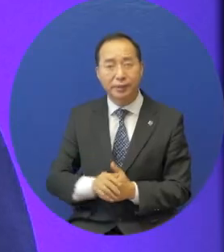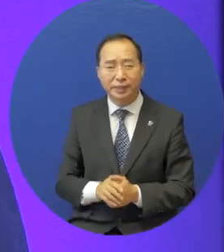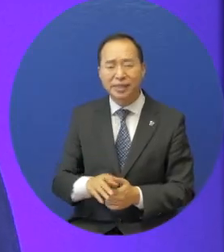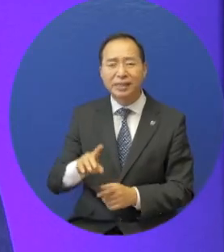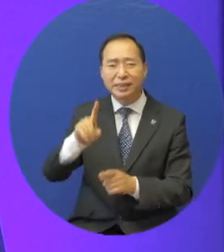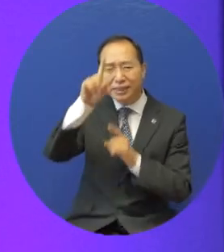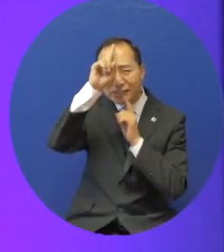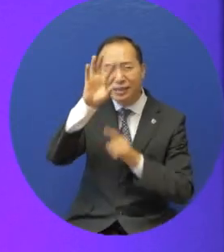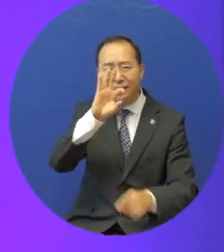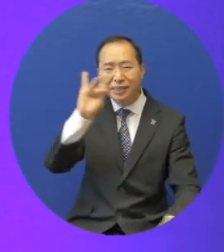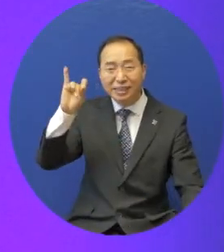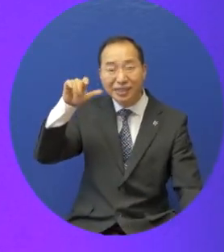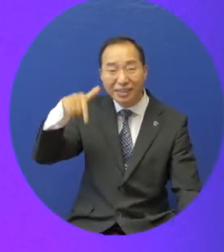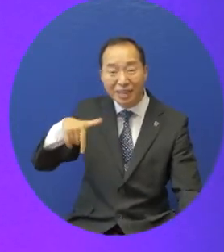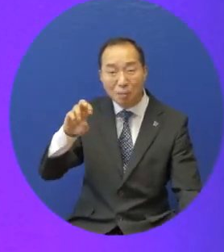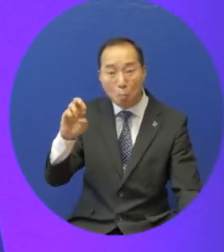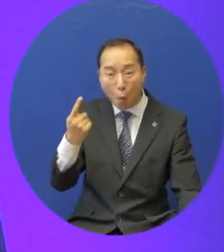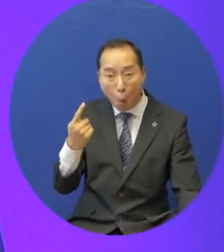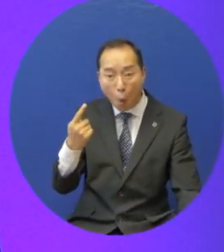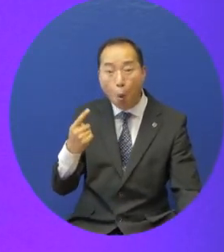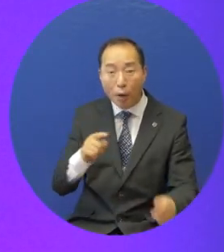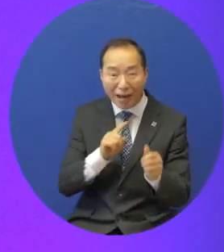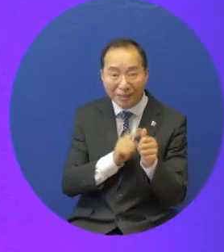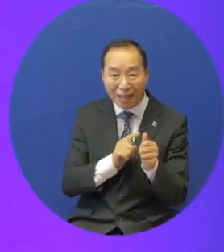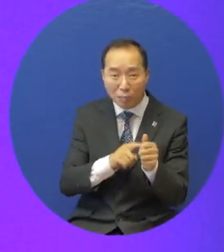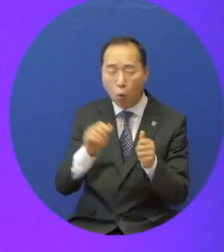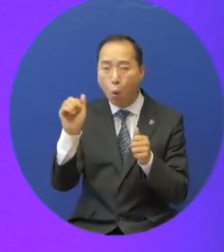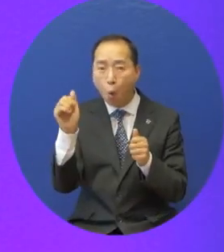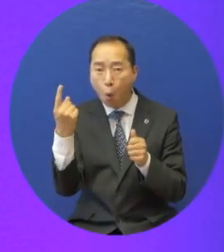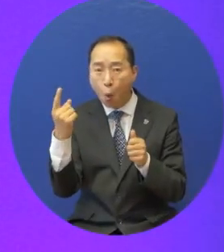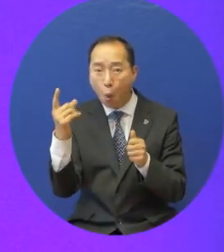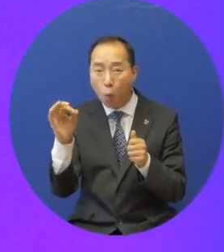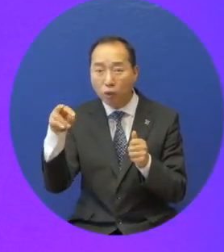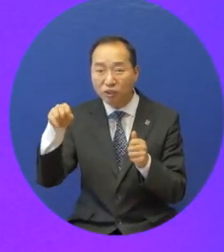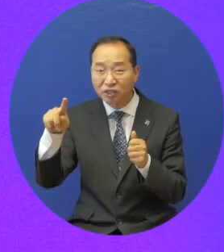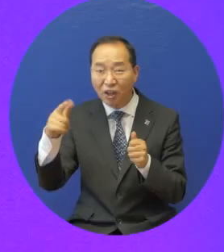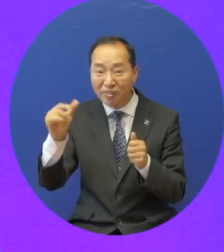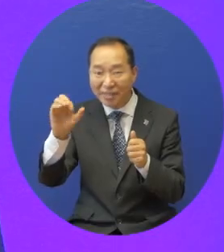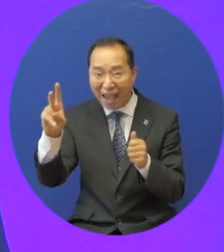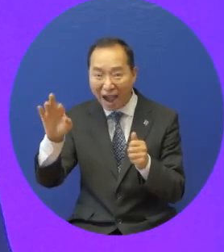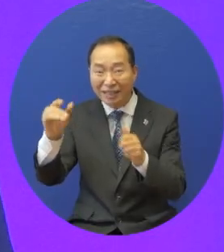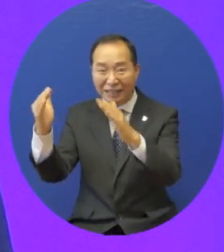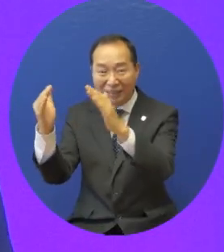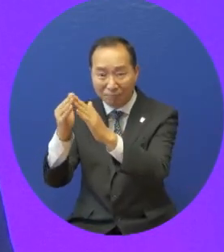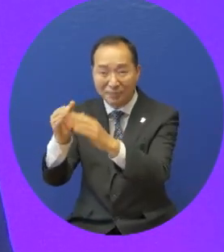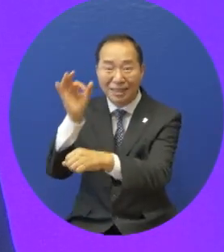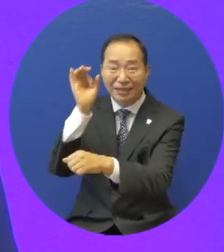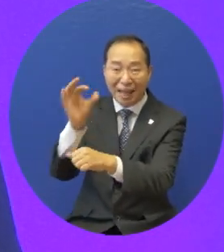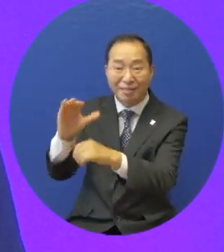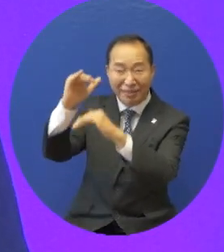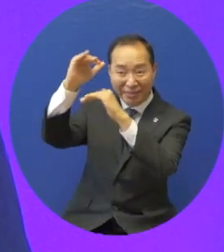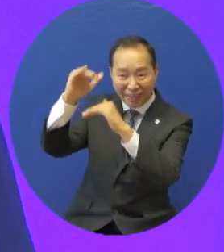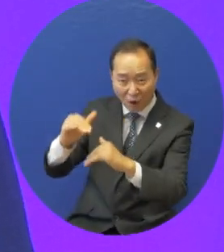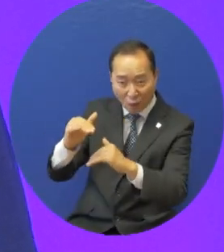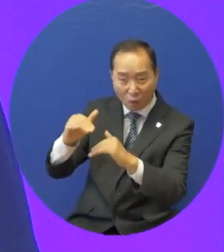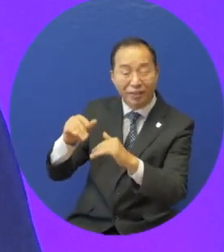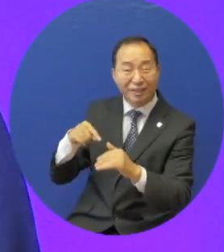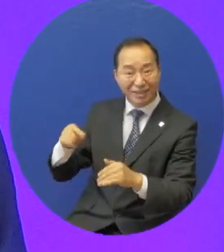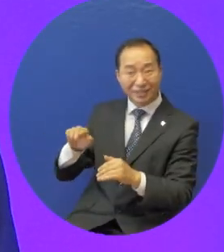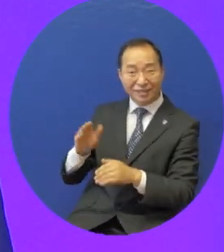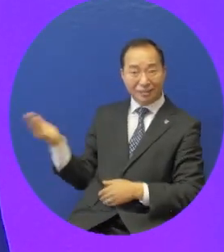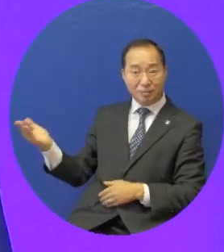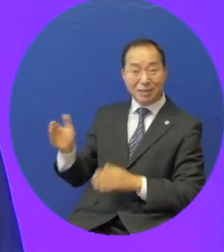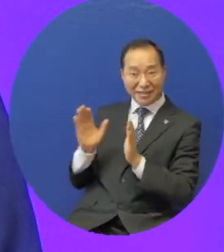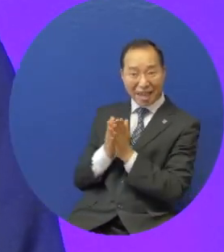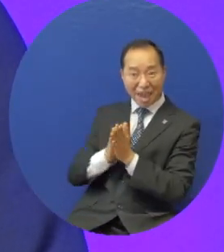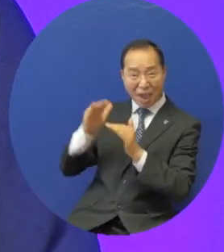사례로 이익모라고 하는 사람이 홍선양이라고 하는 사람의 집을 샀던 이야기가 자저실기라고 하는